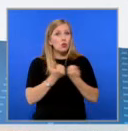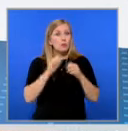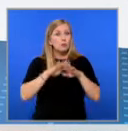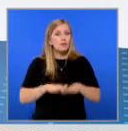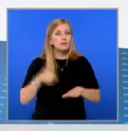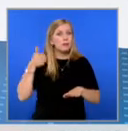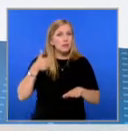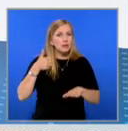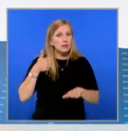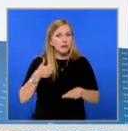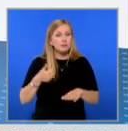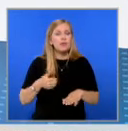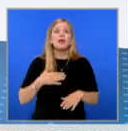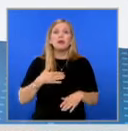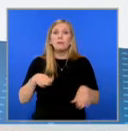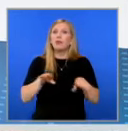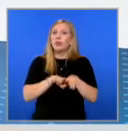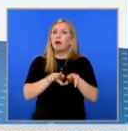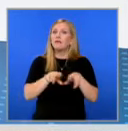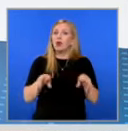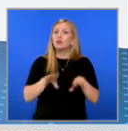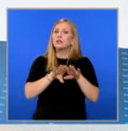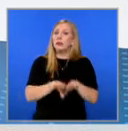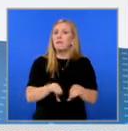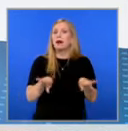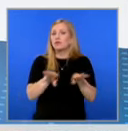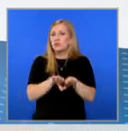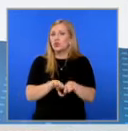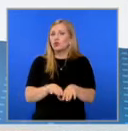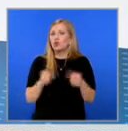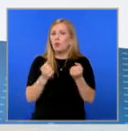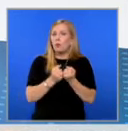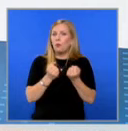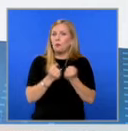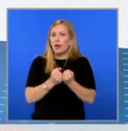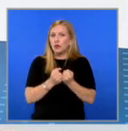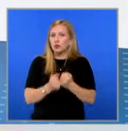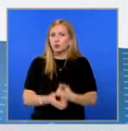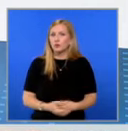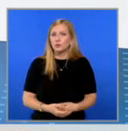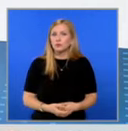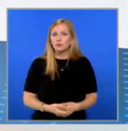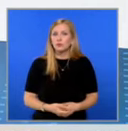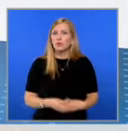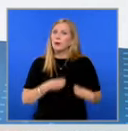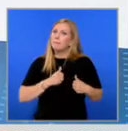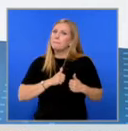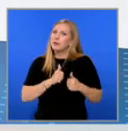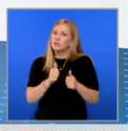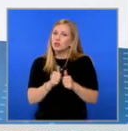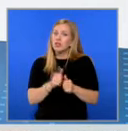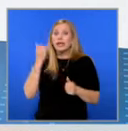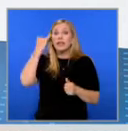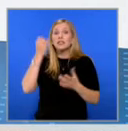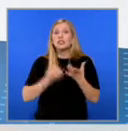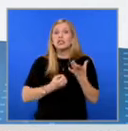бсп има такъв народ също запазват позицията си на ръба на парламентарната бариера привържениците на идеята